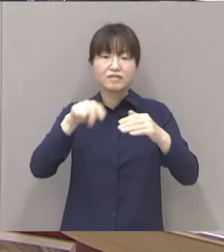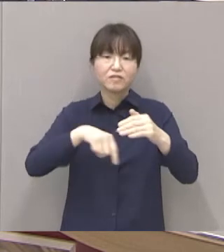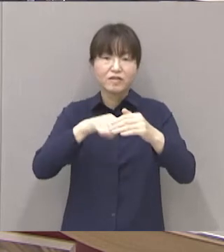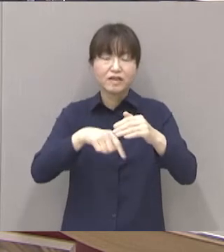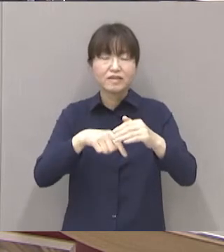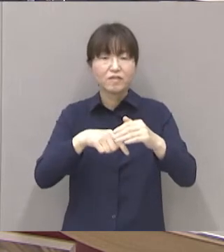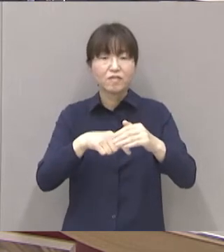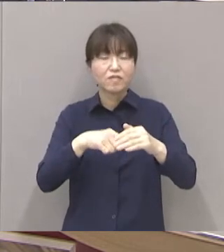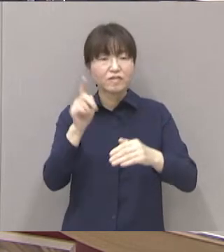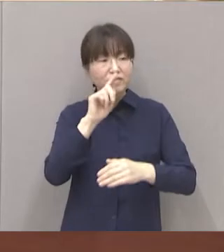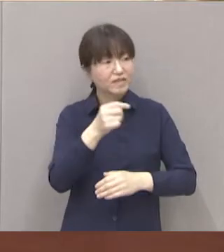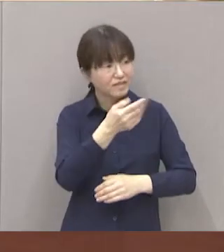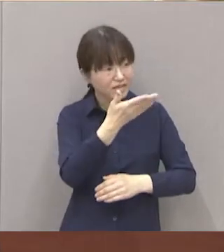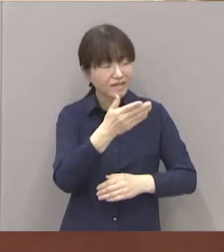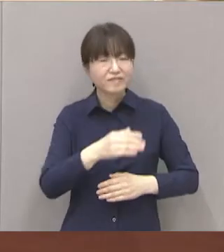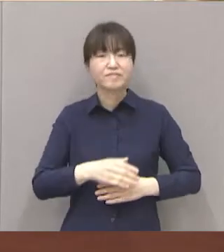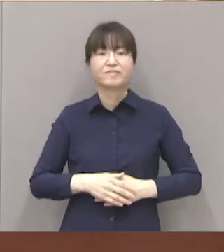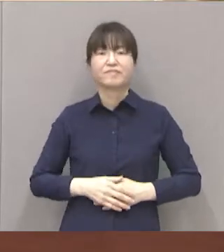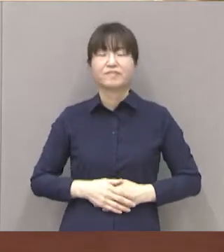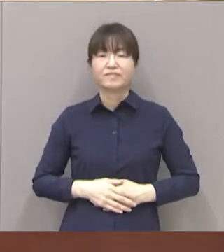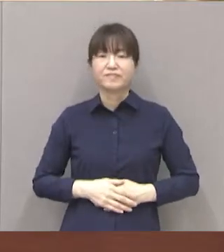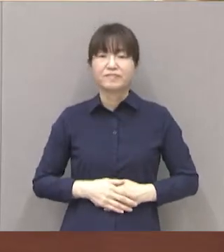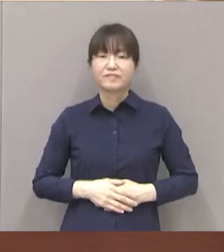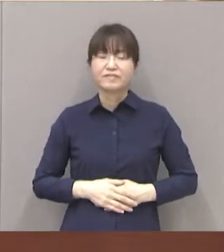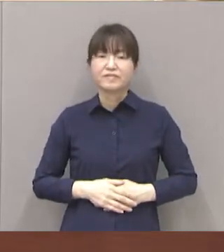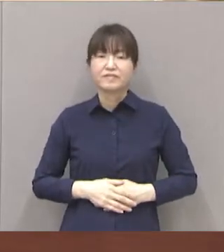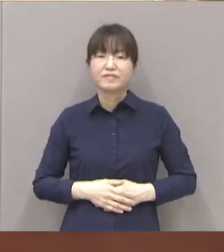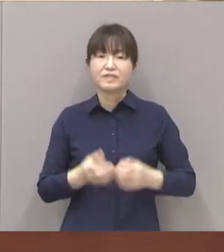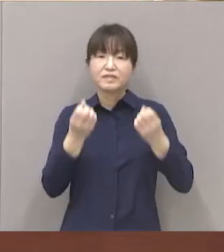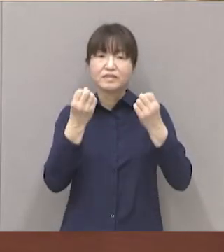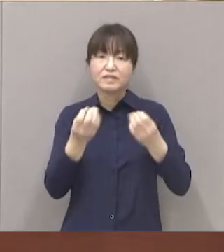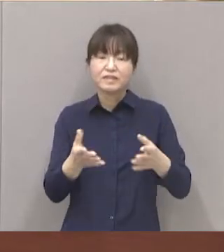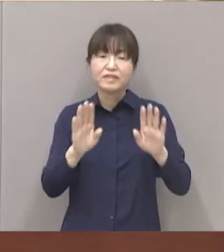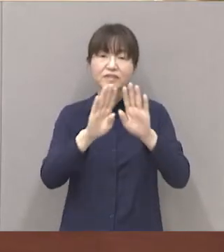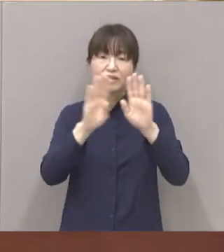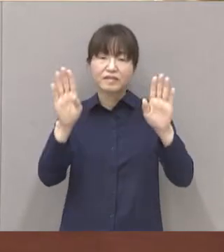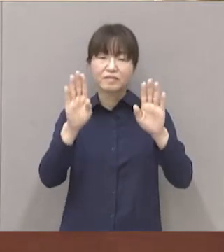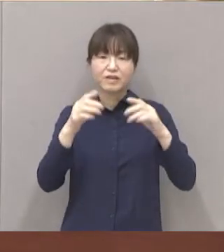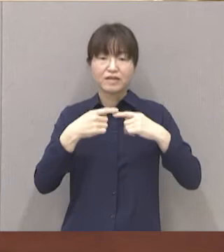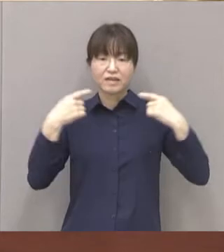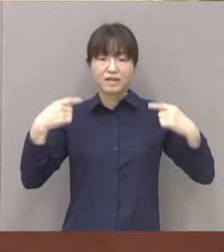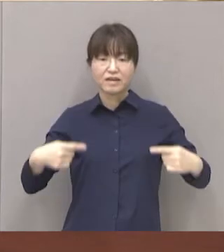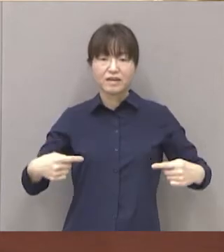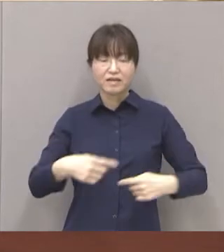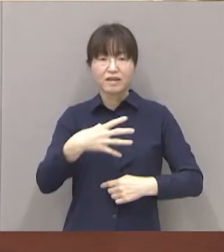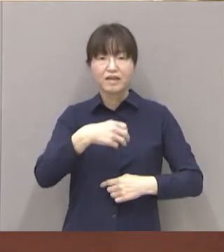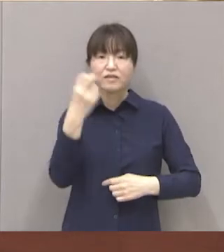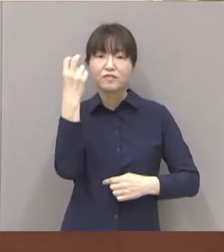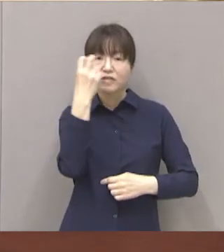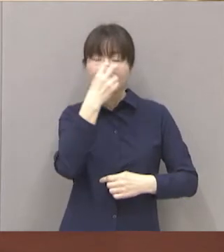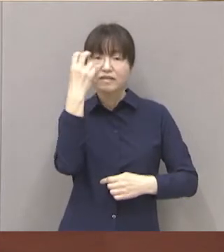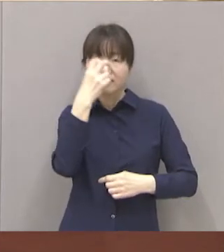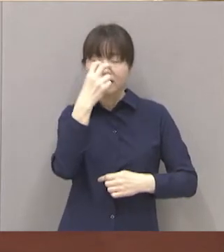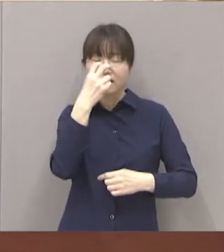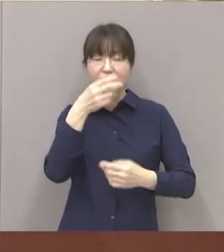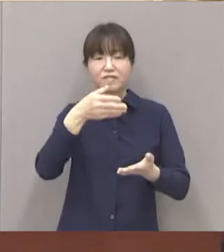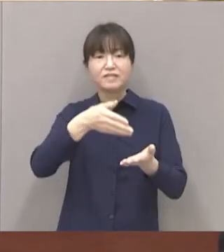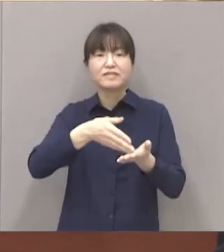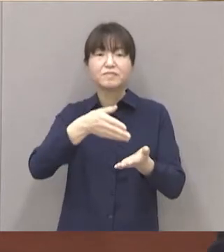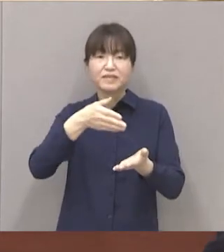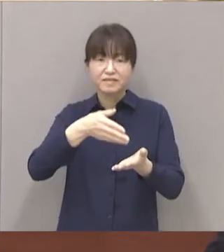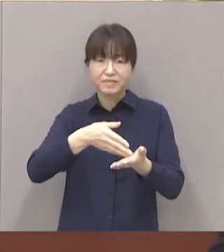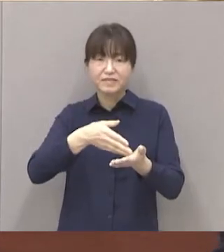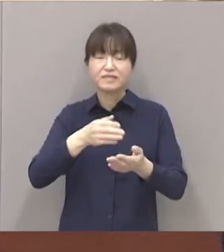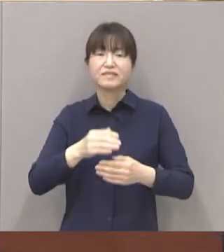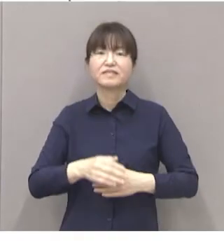かはいまずはじめに新たに導入しました x 線検査による肺がん検診についてご説明をし